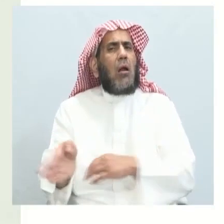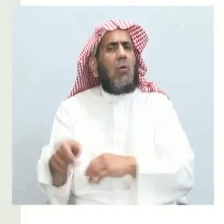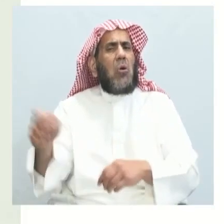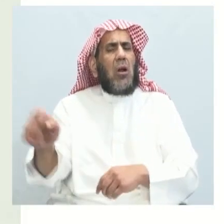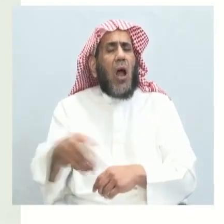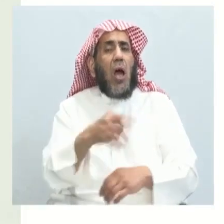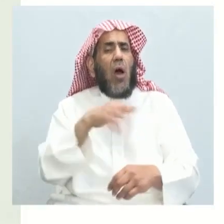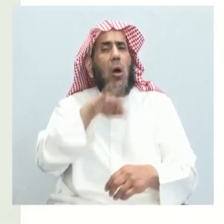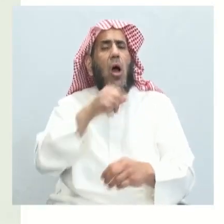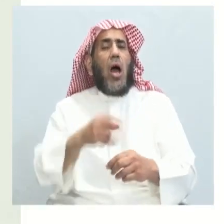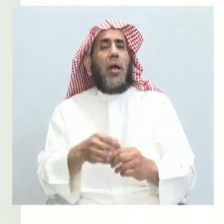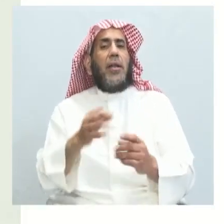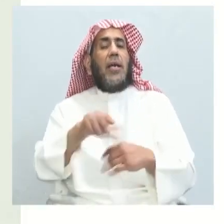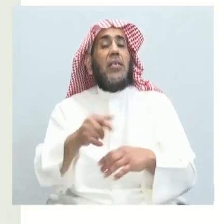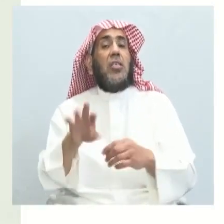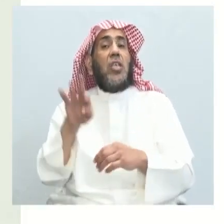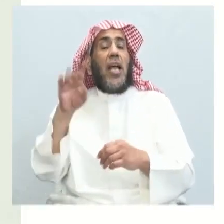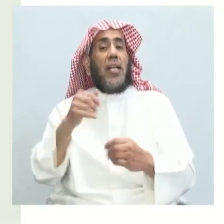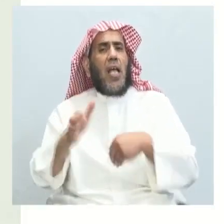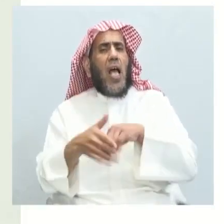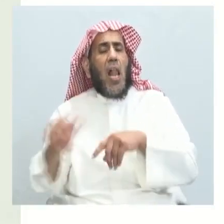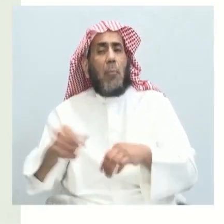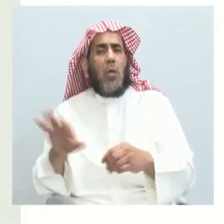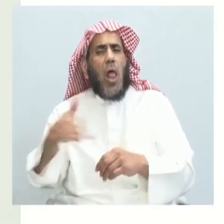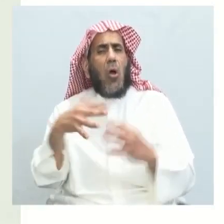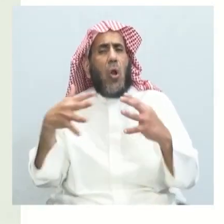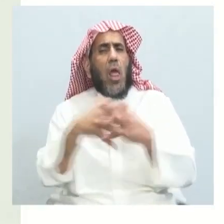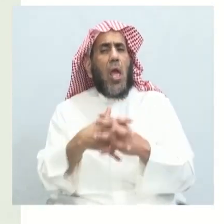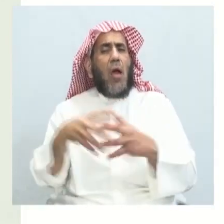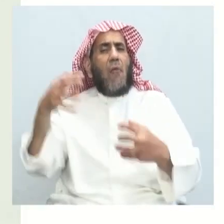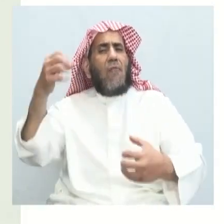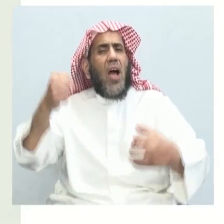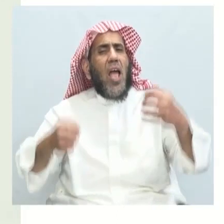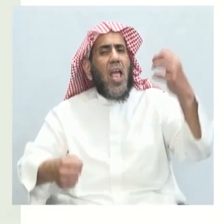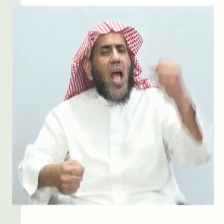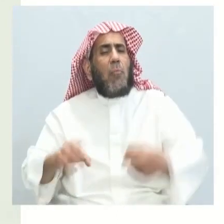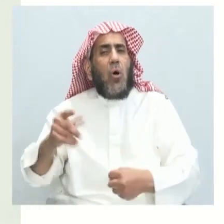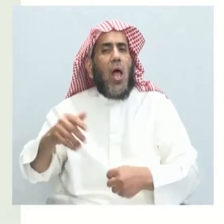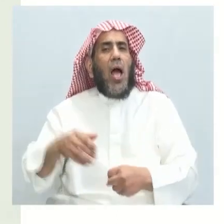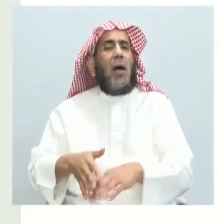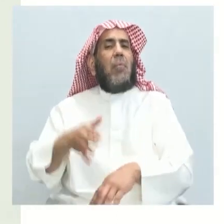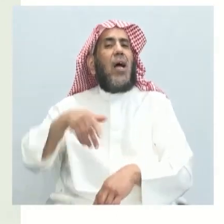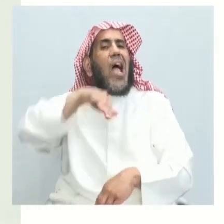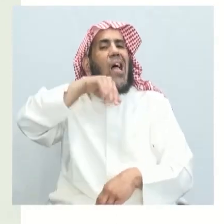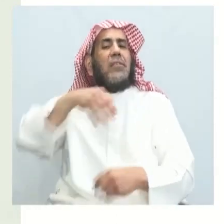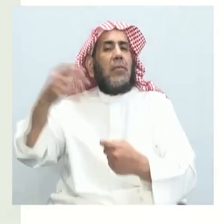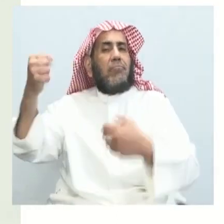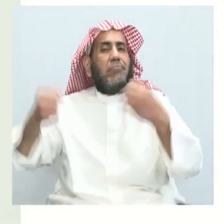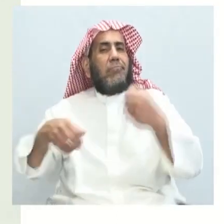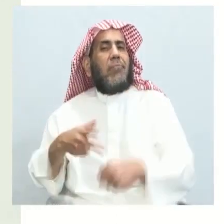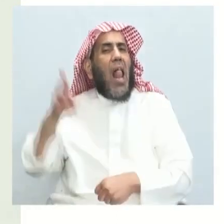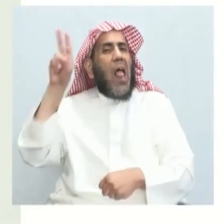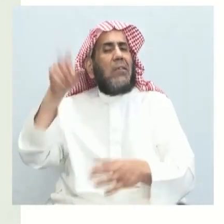ان جاريه ها تاتي اليه كل ليله فيحلب لها عنزا